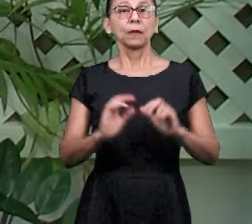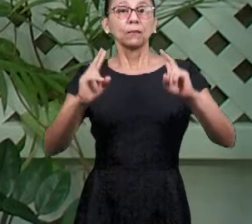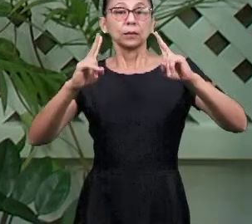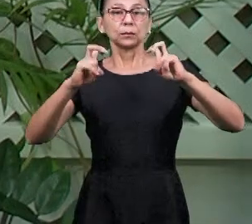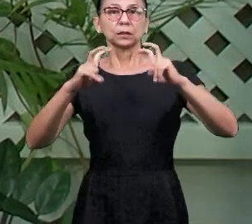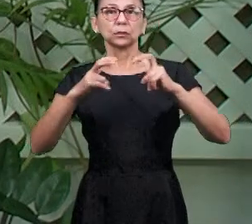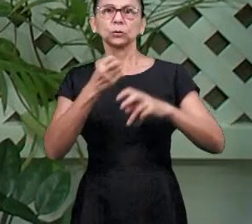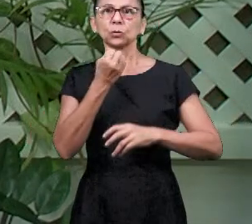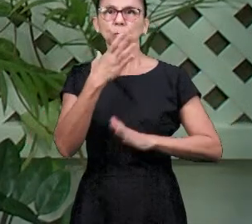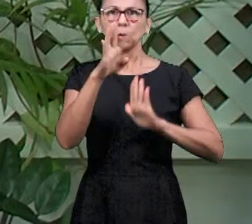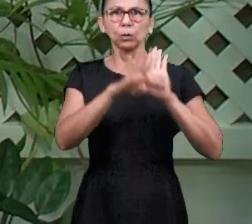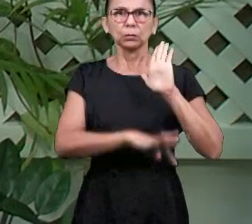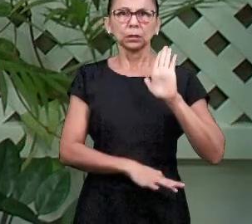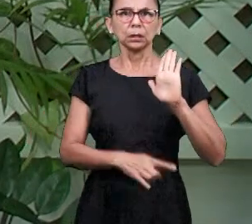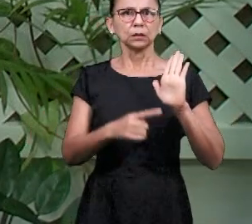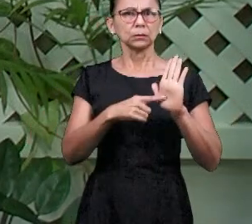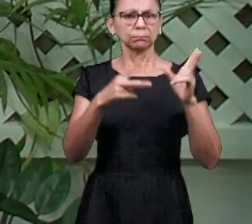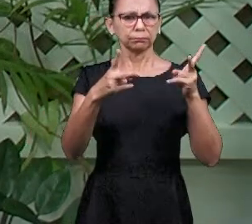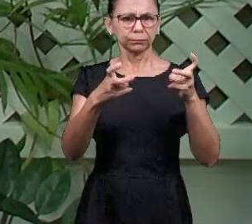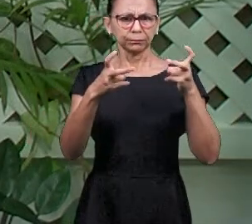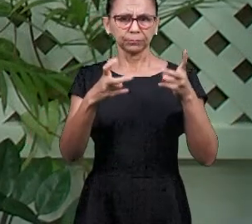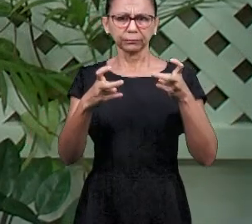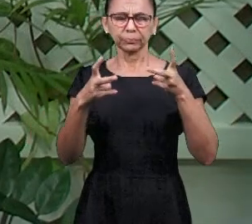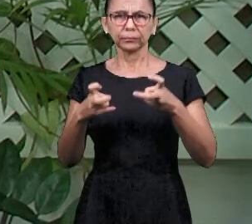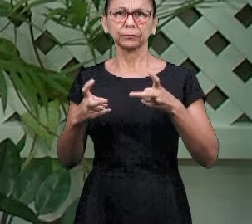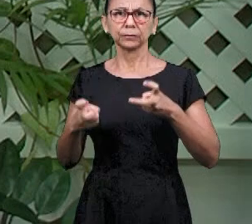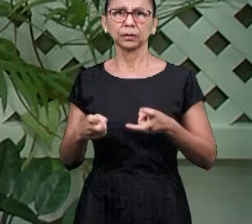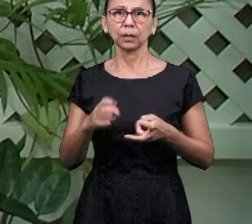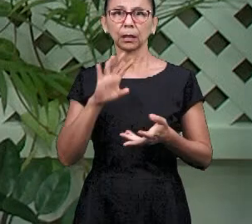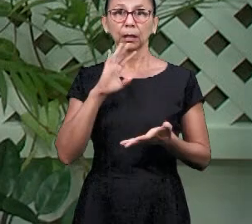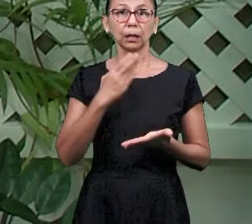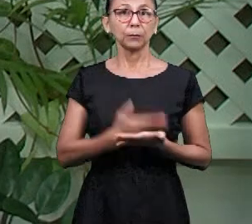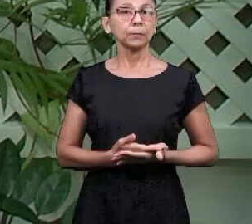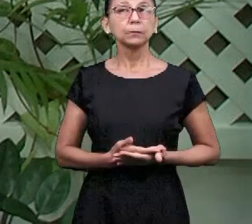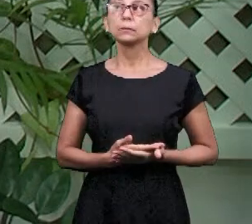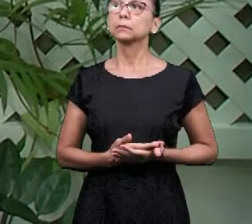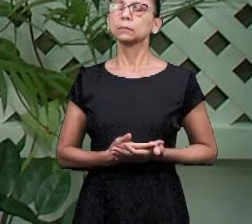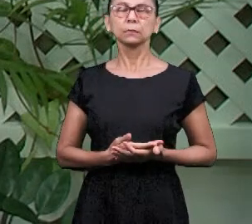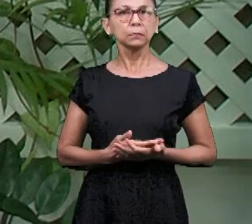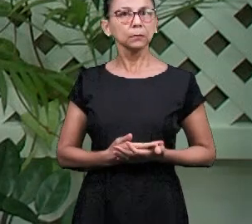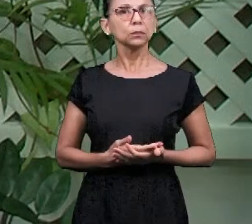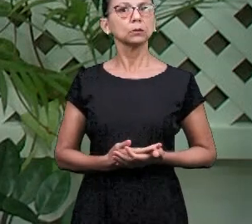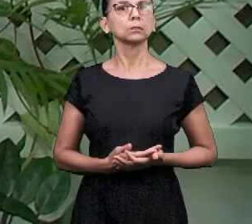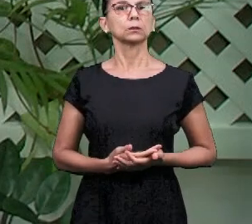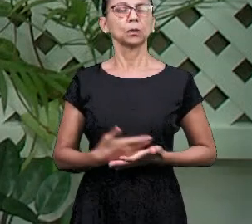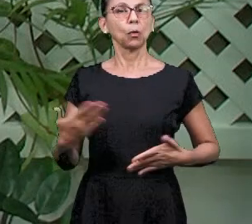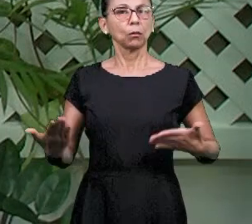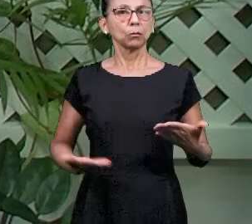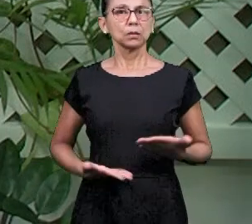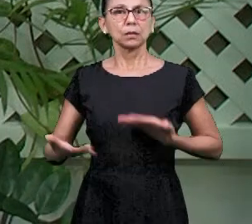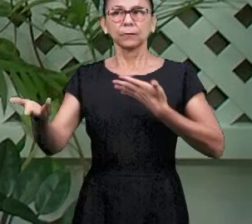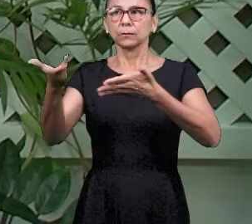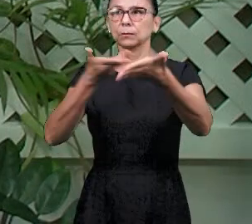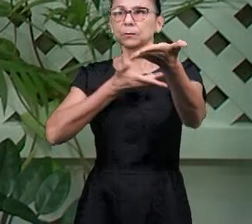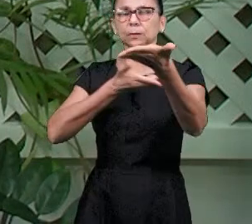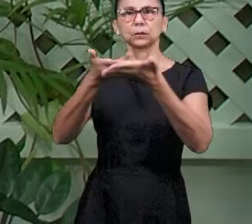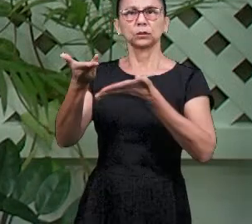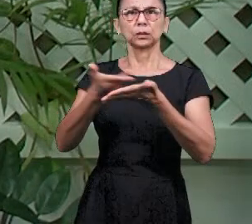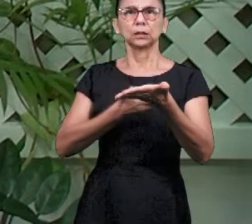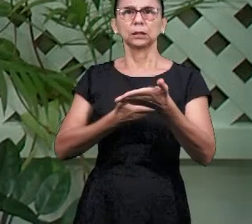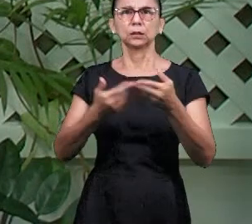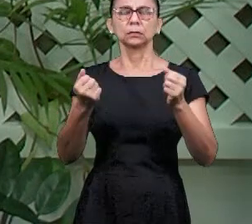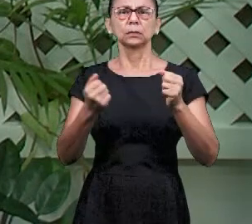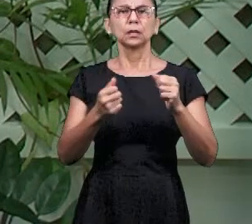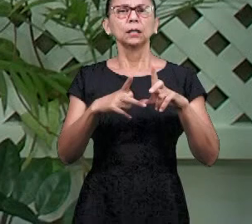parce que je ne vais plus jamais avoir besoin de revenir ici, dans ce puits. Mes frères, elle pensait dans l'eau du